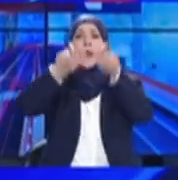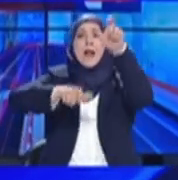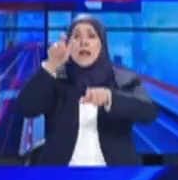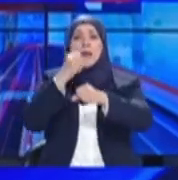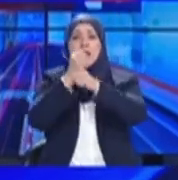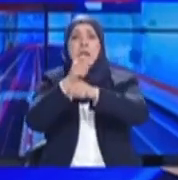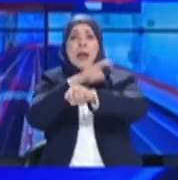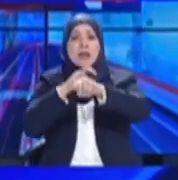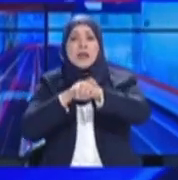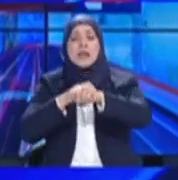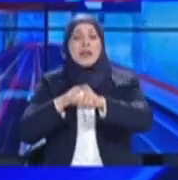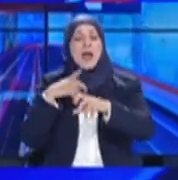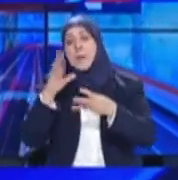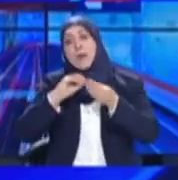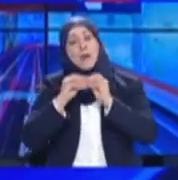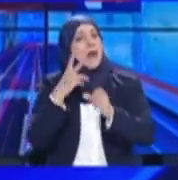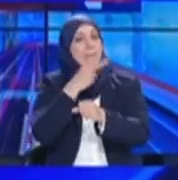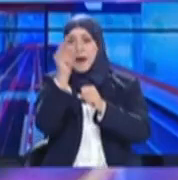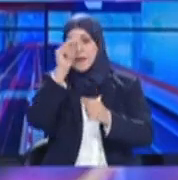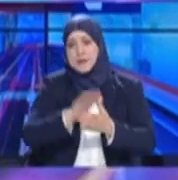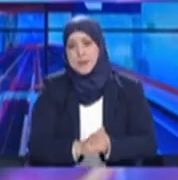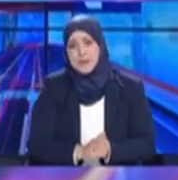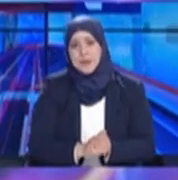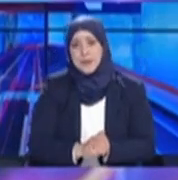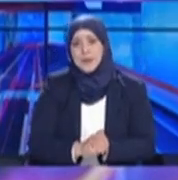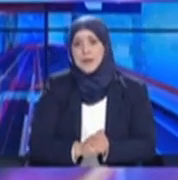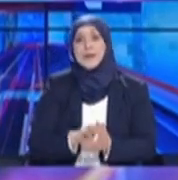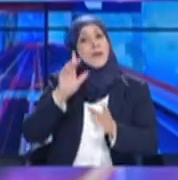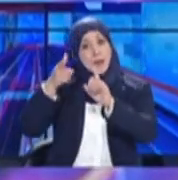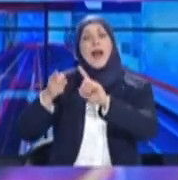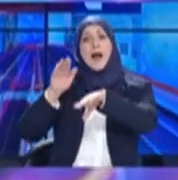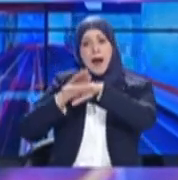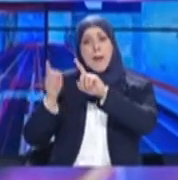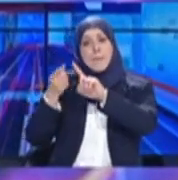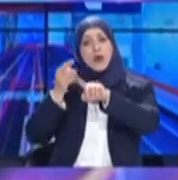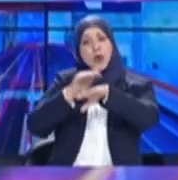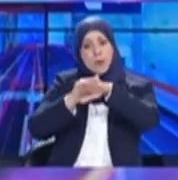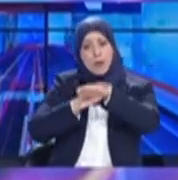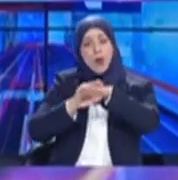المقابر حاله كبير ومهم الموضوع الان